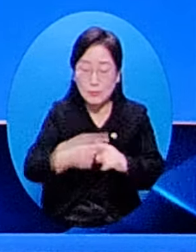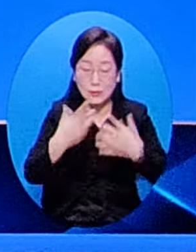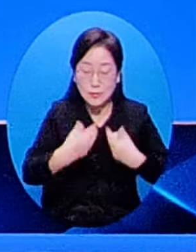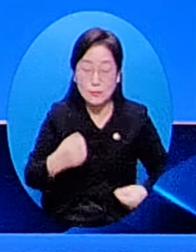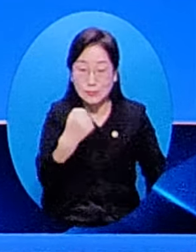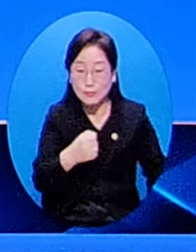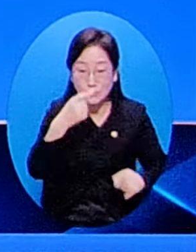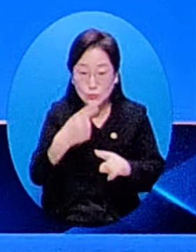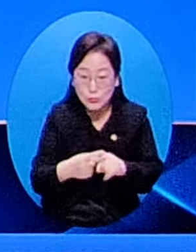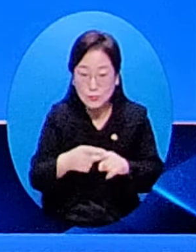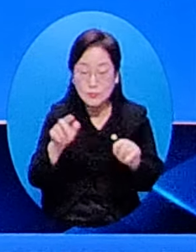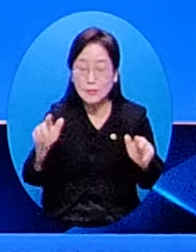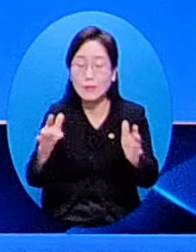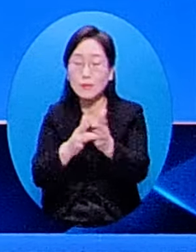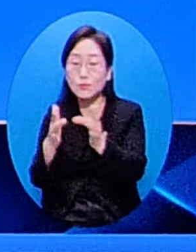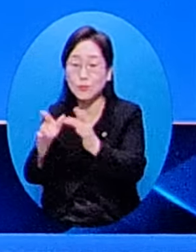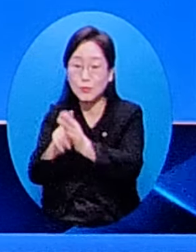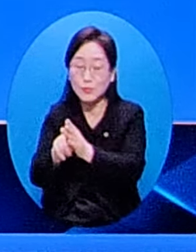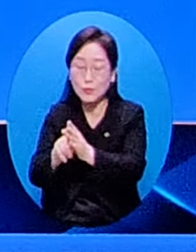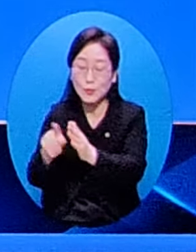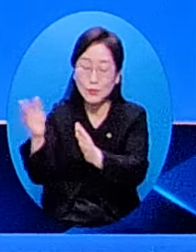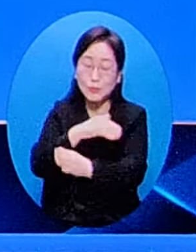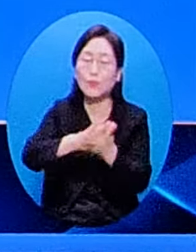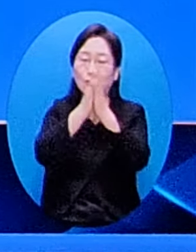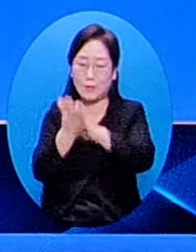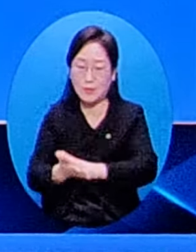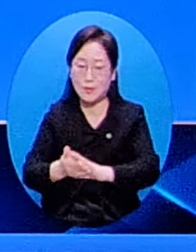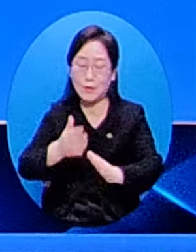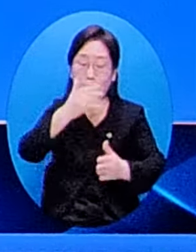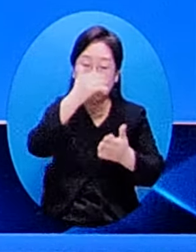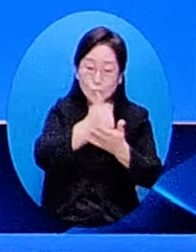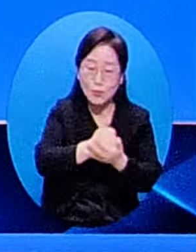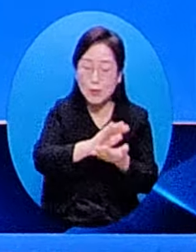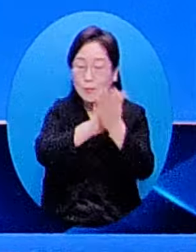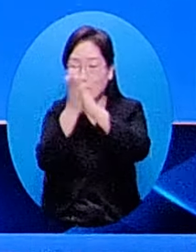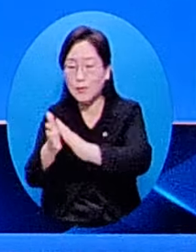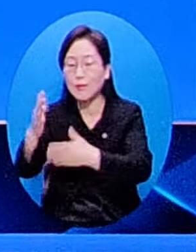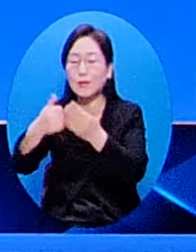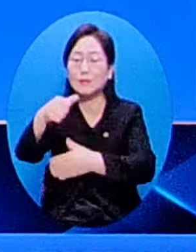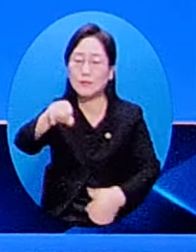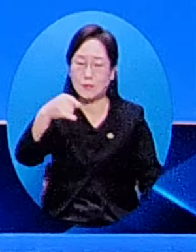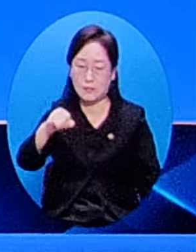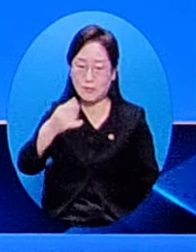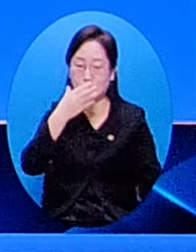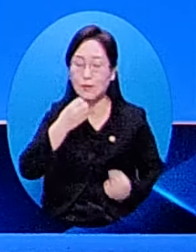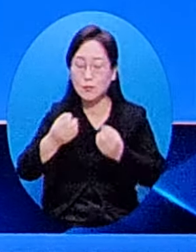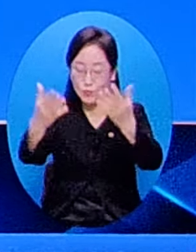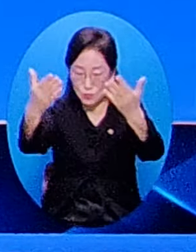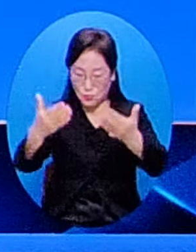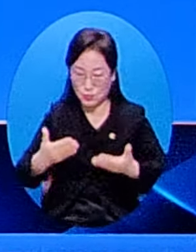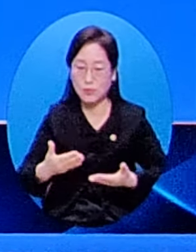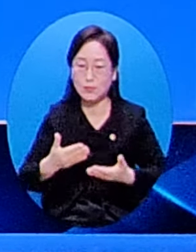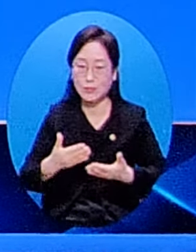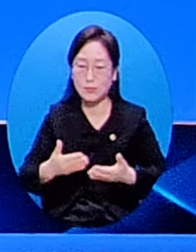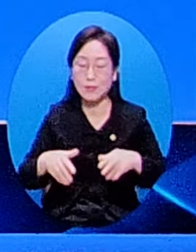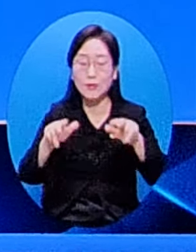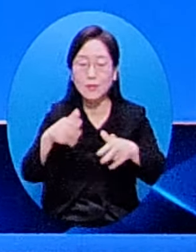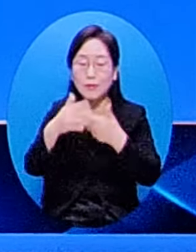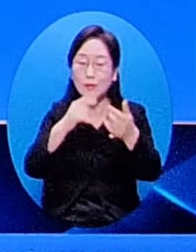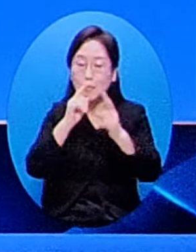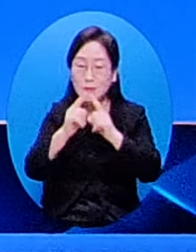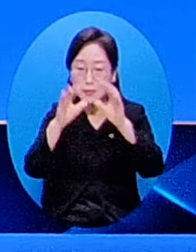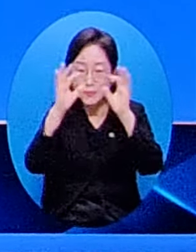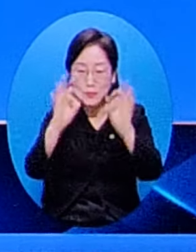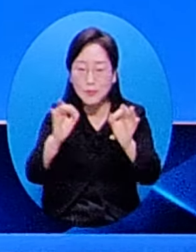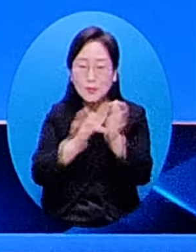예수를 믿는 그 순간 죄에서 자유받게 되고 하나님의 자녀가 되는 축복을 받게 되는 것입니다. 오늘 이 말씀을 듣고